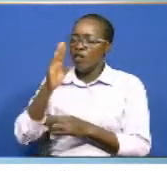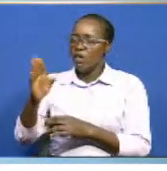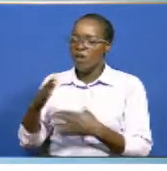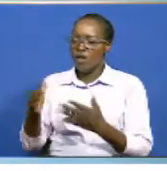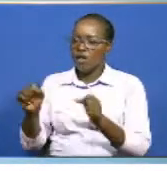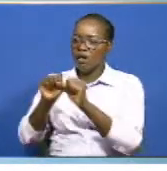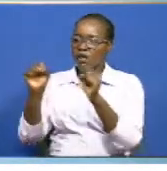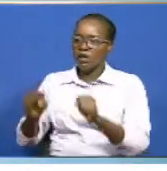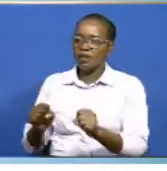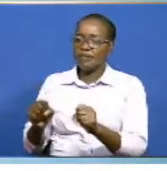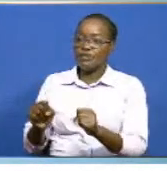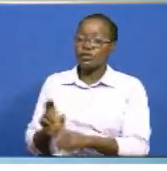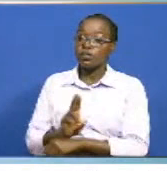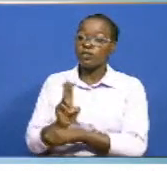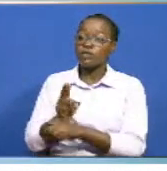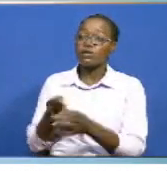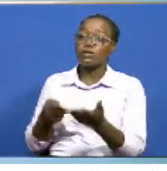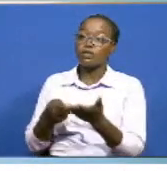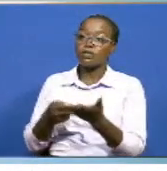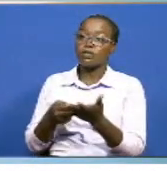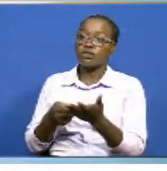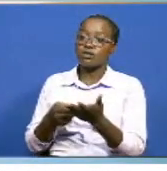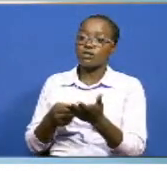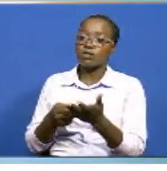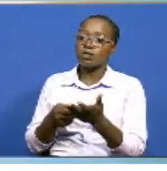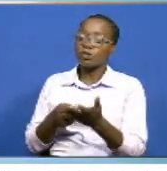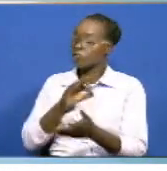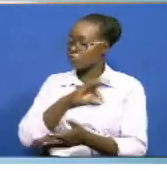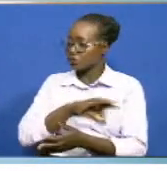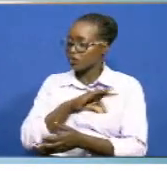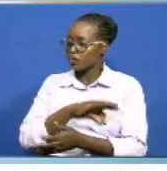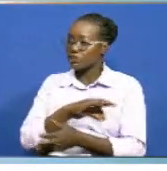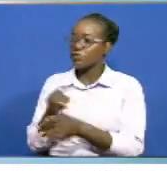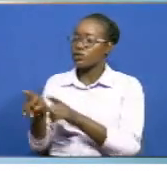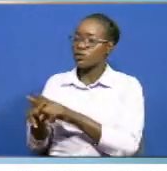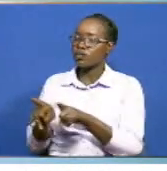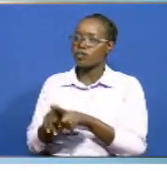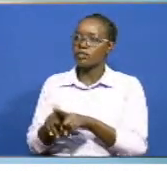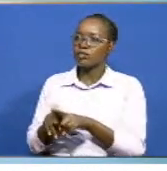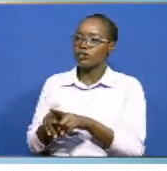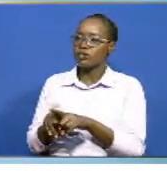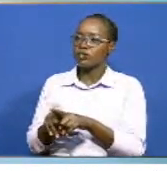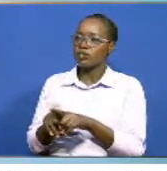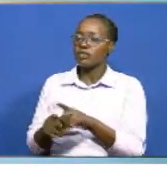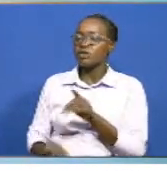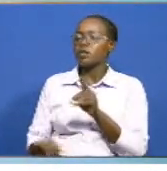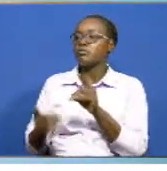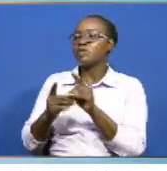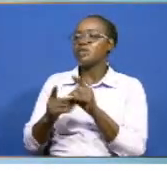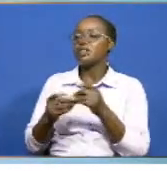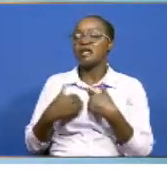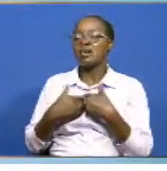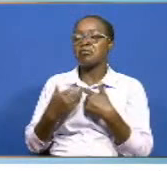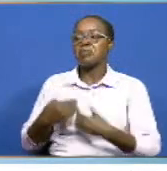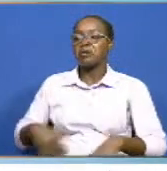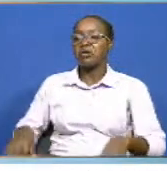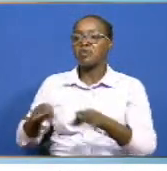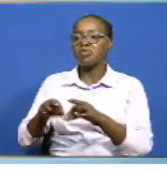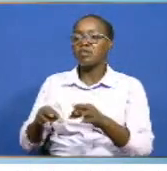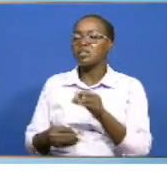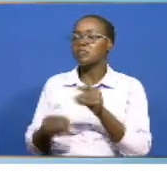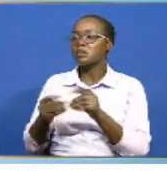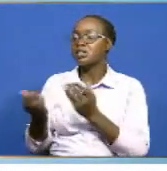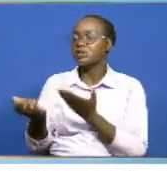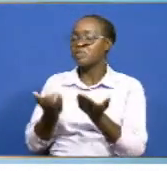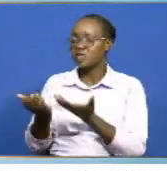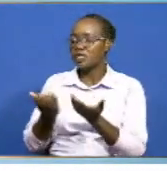systems za kutumia teknolojia ili kujifaidi na labda kufanya mikutano ya kampuni, kufanya mikutano ya